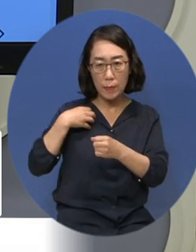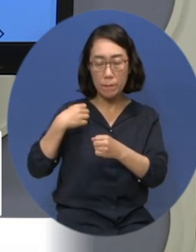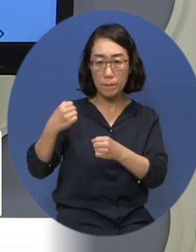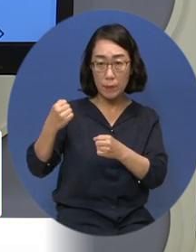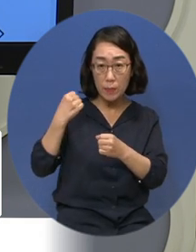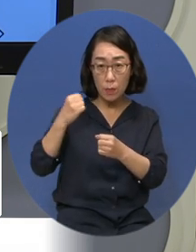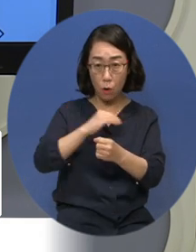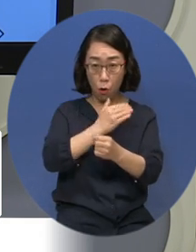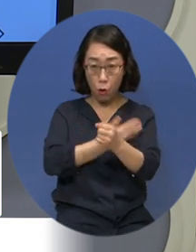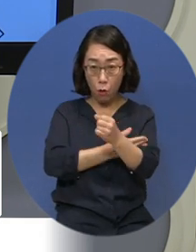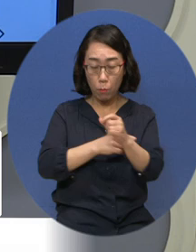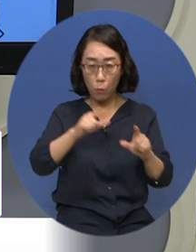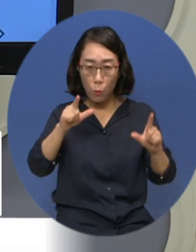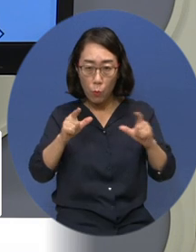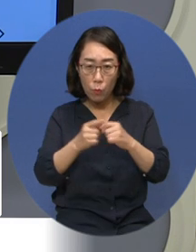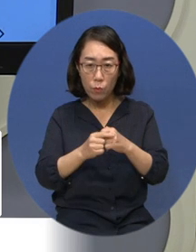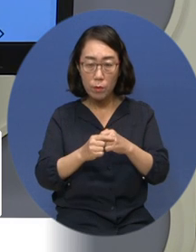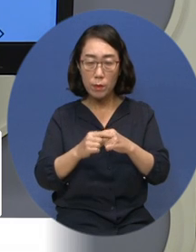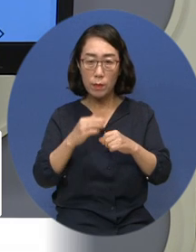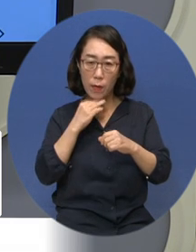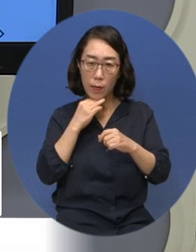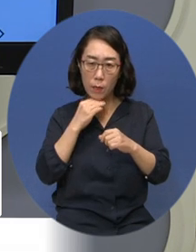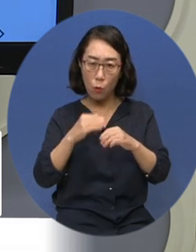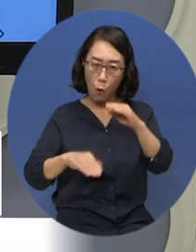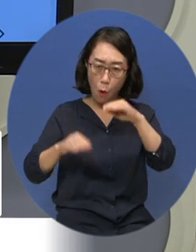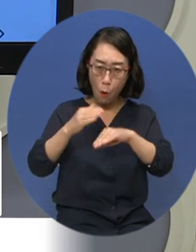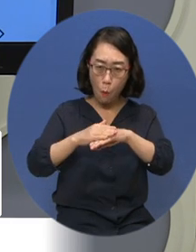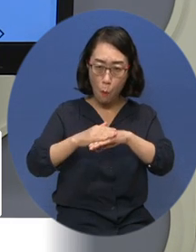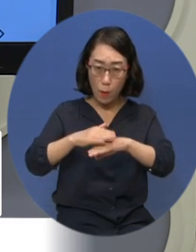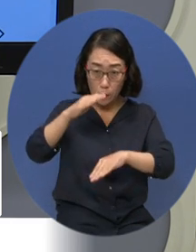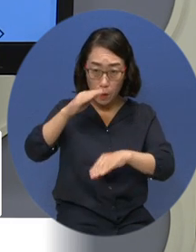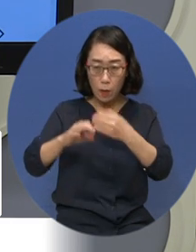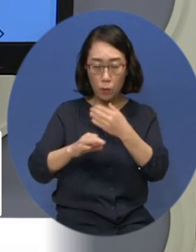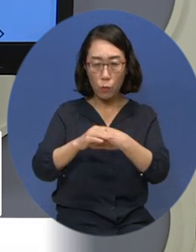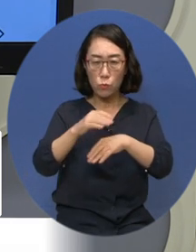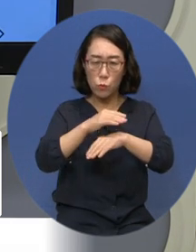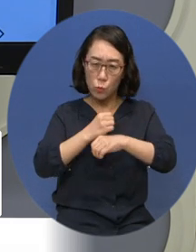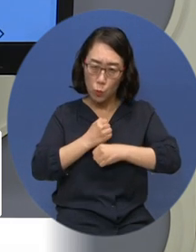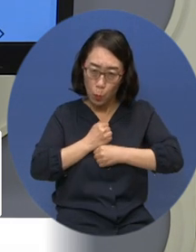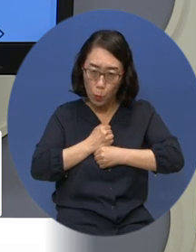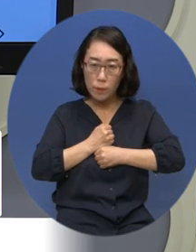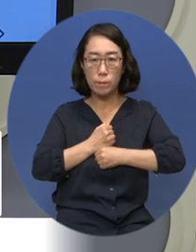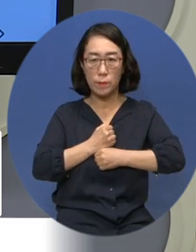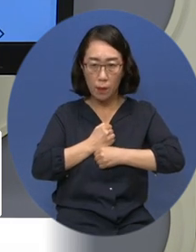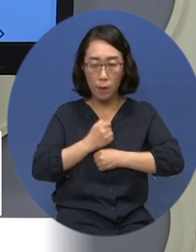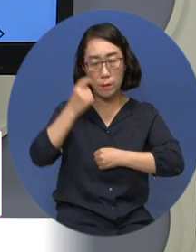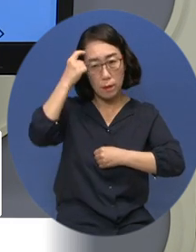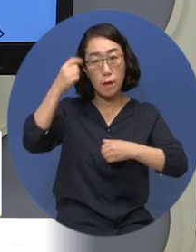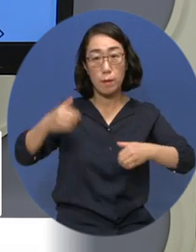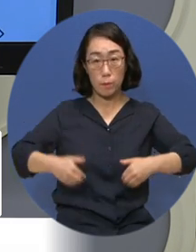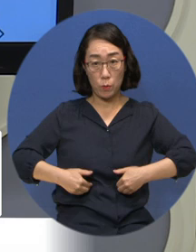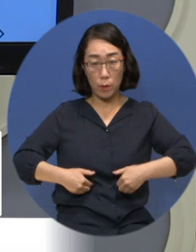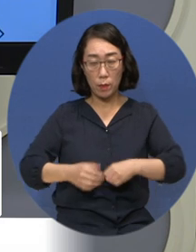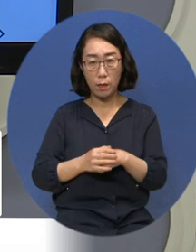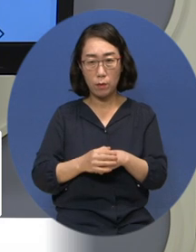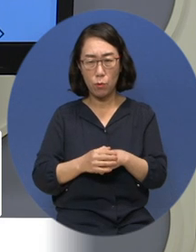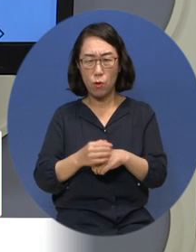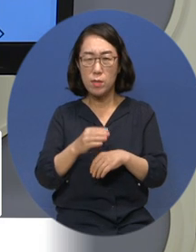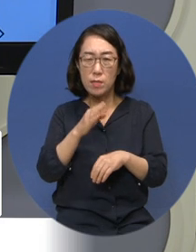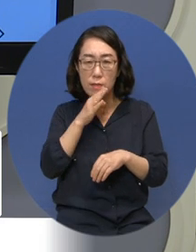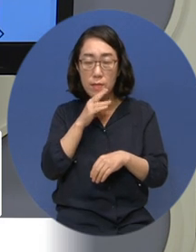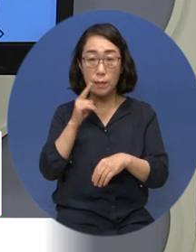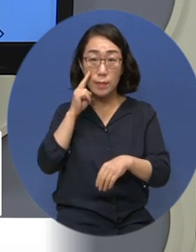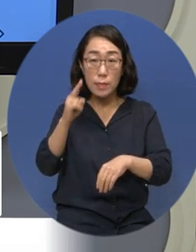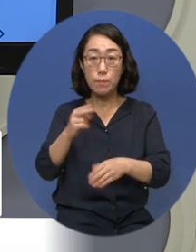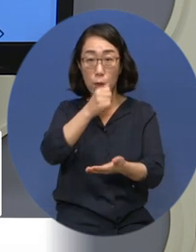낮춰 가 벌 성에 범위를 확대하는 것은 신중하게 접근해야 하는 점을 고려해 강력범죄를 저지른 자의 안에